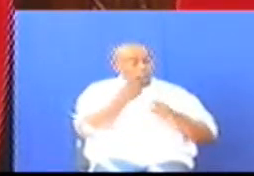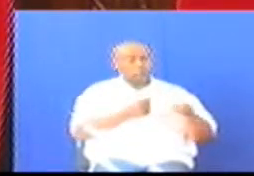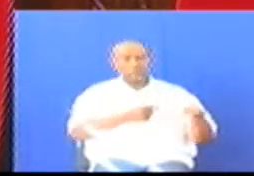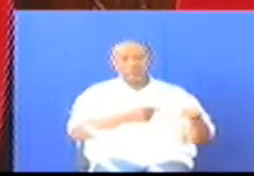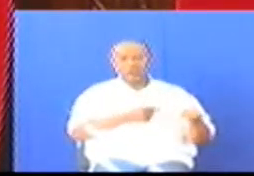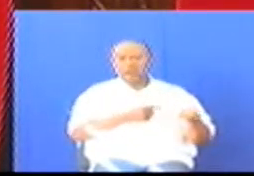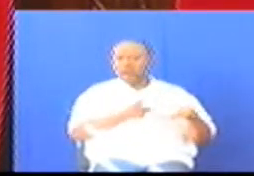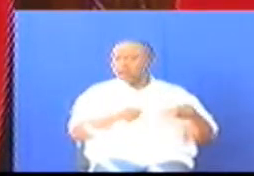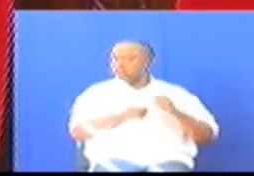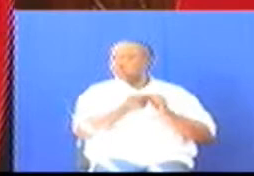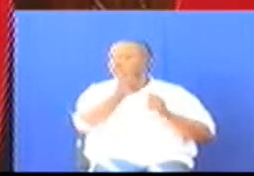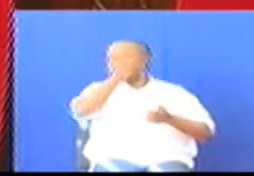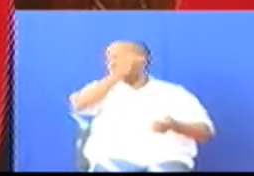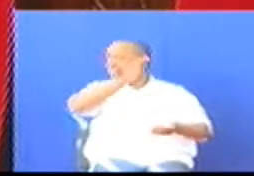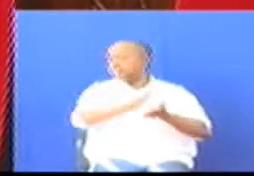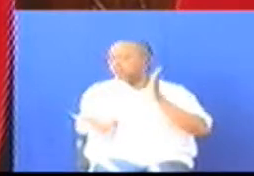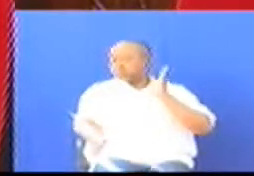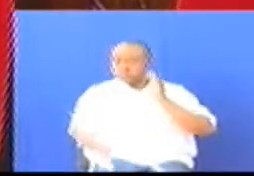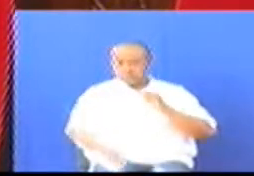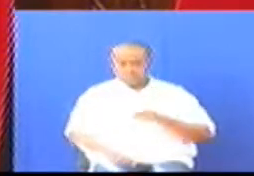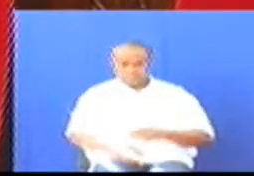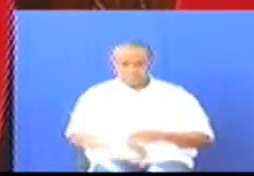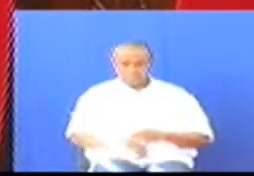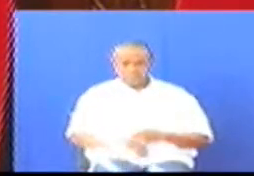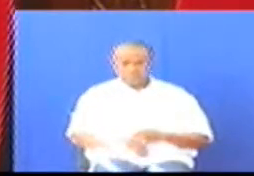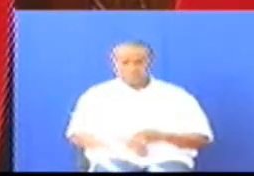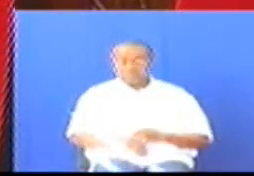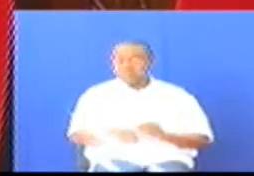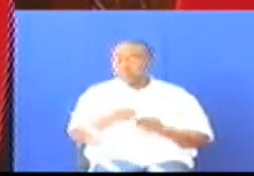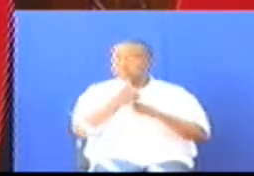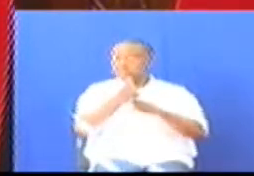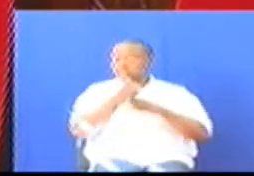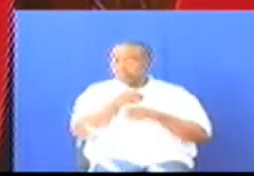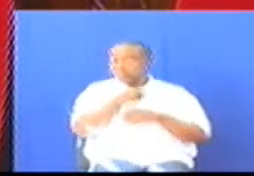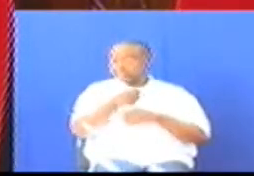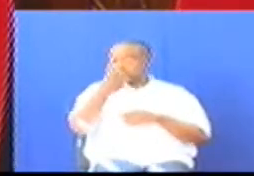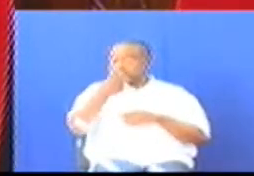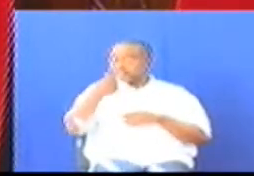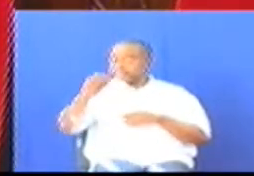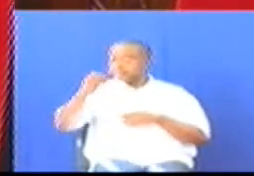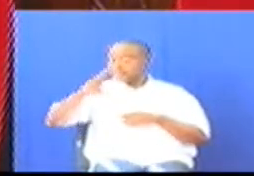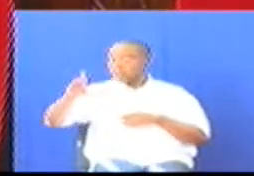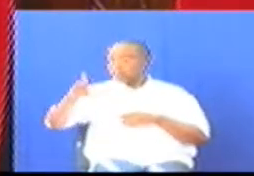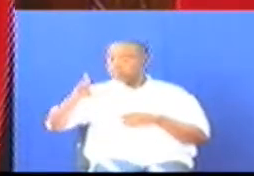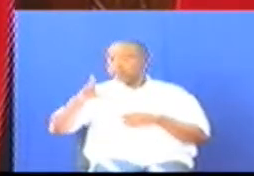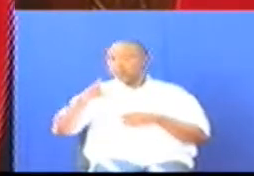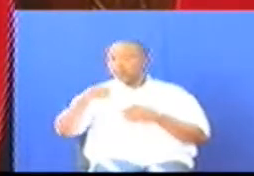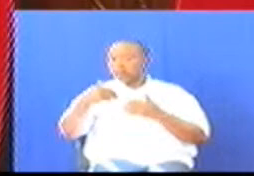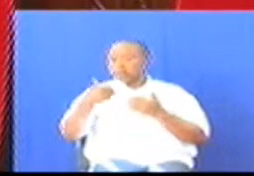Lakini cha kusikitisha Mheshimiwa Speaker, TTCL wamekataa